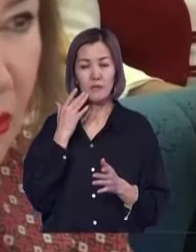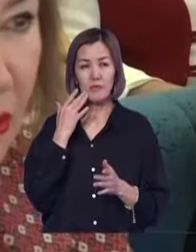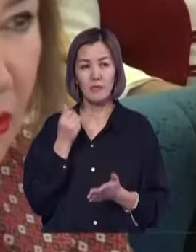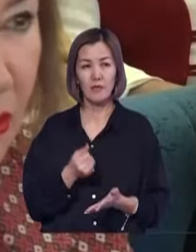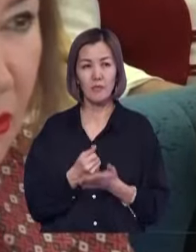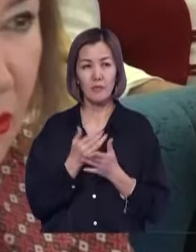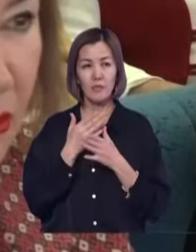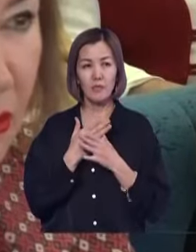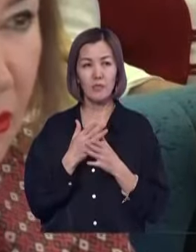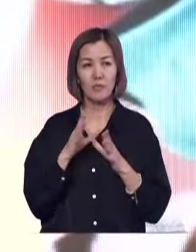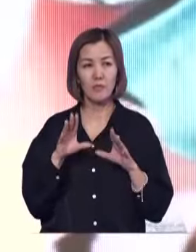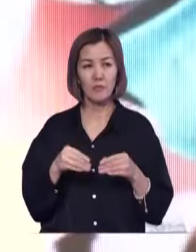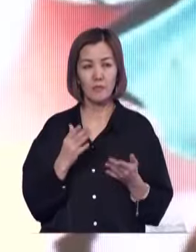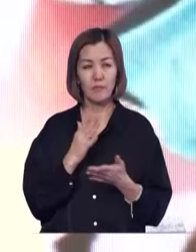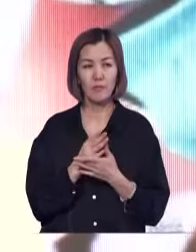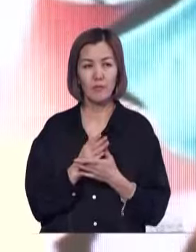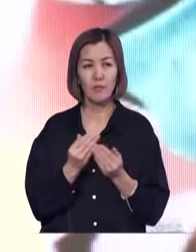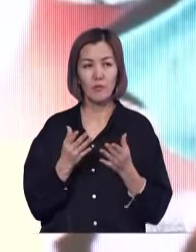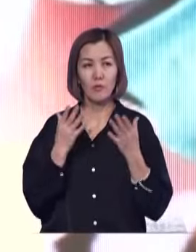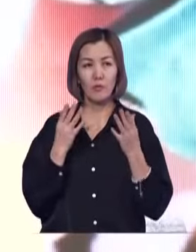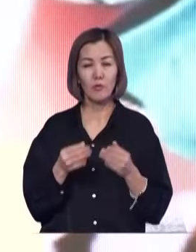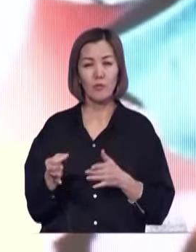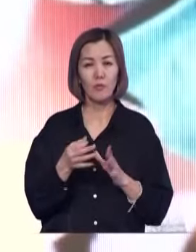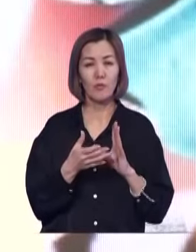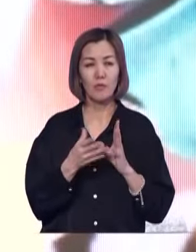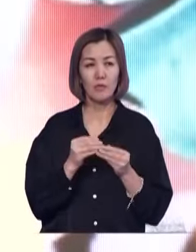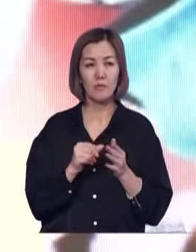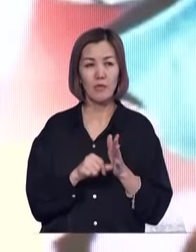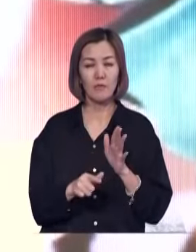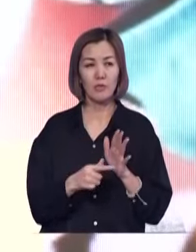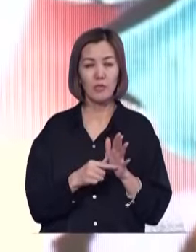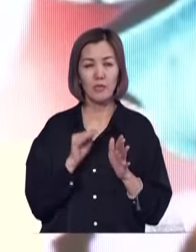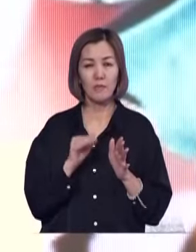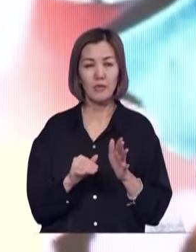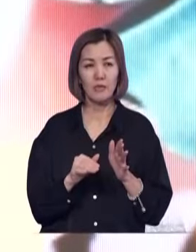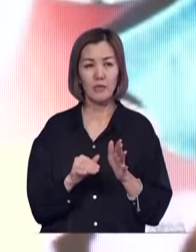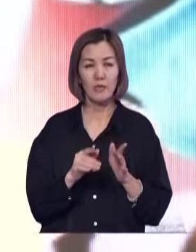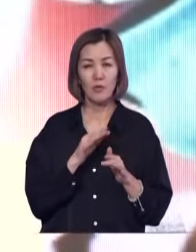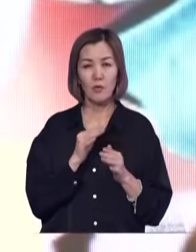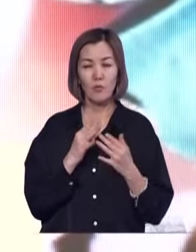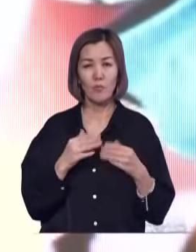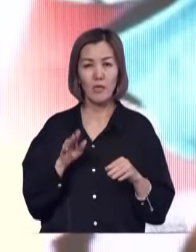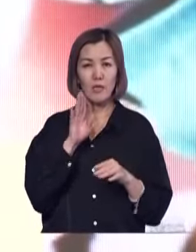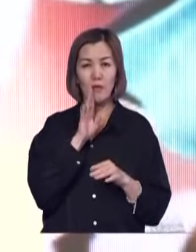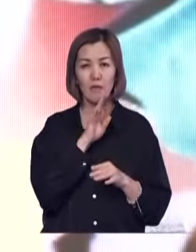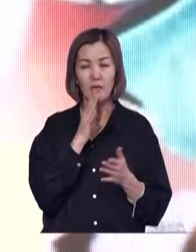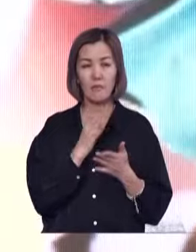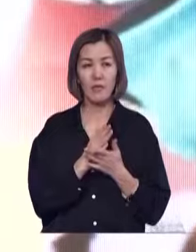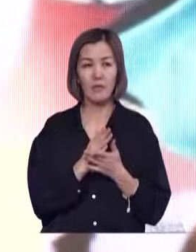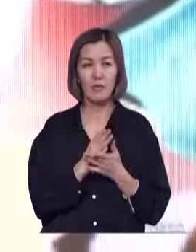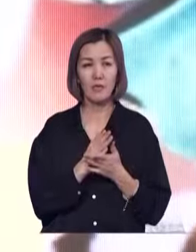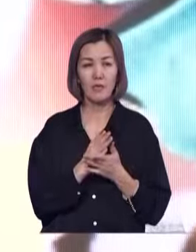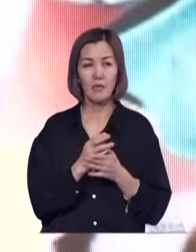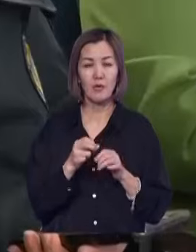бүгінге. Бүгінде облысымызда 67 мыңнан астам көпбалалы аналар бар.